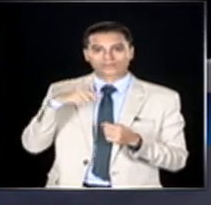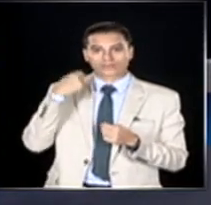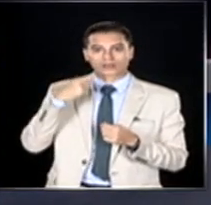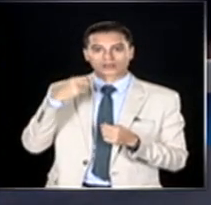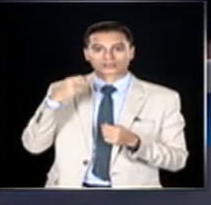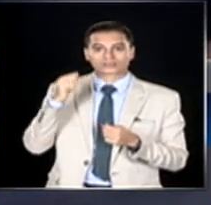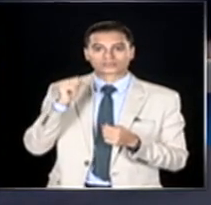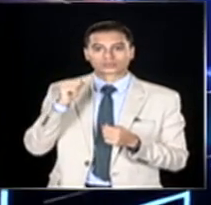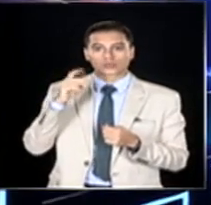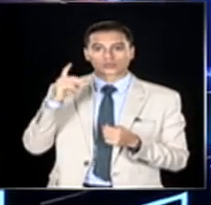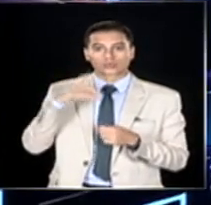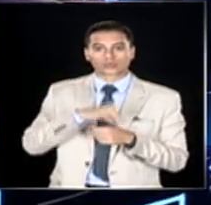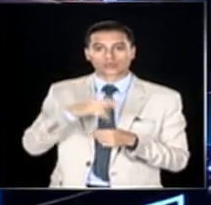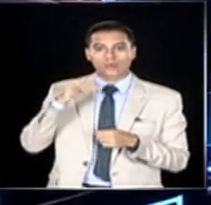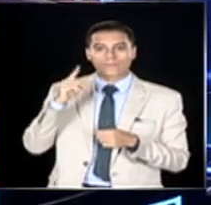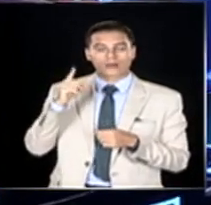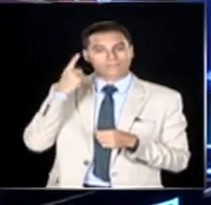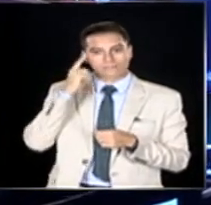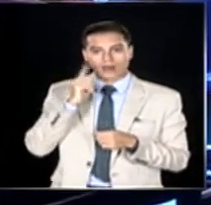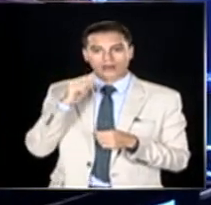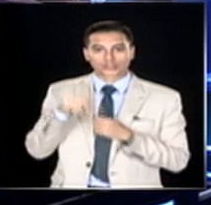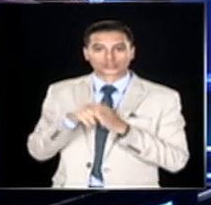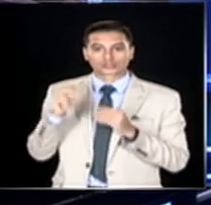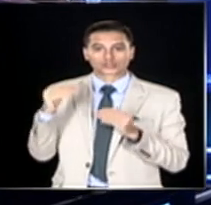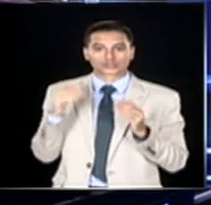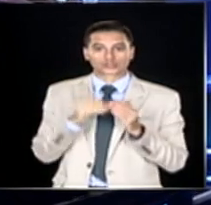باص. كم عدد الأيام في 20 أسبوع؟